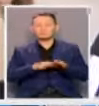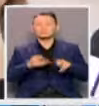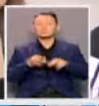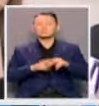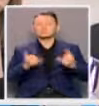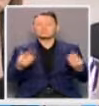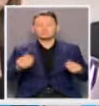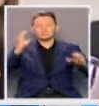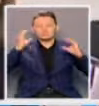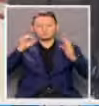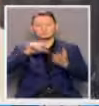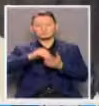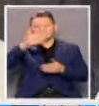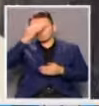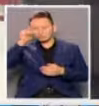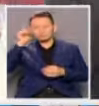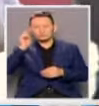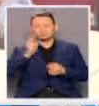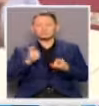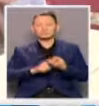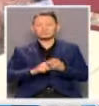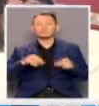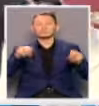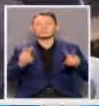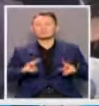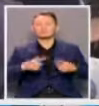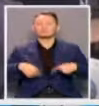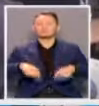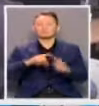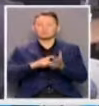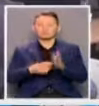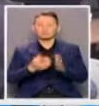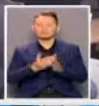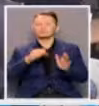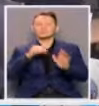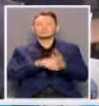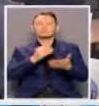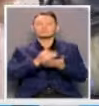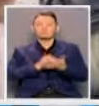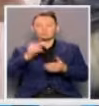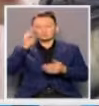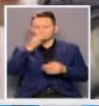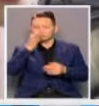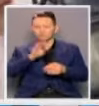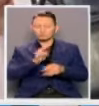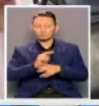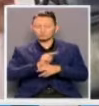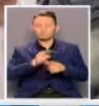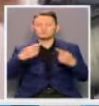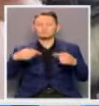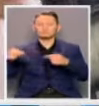бүгінде университетте дуалды оқыту жүйесі бойынша арнайы факультет құрылды. Бұл жүйенің негізінде білікті кадрлар оқытылып, түрлі